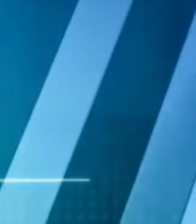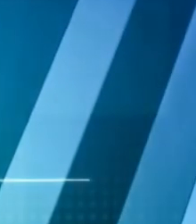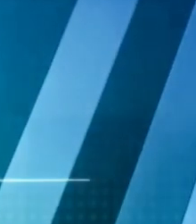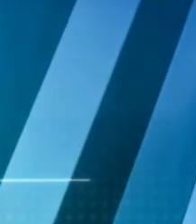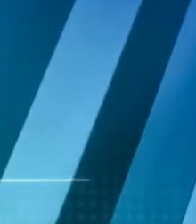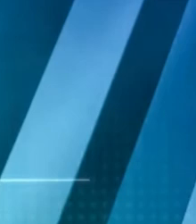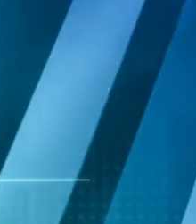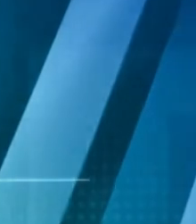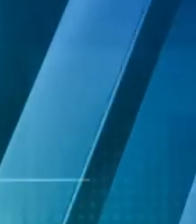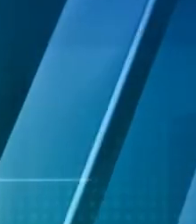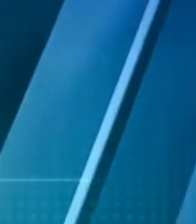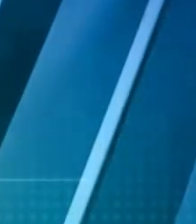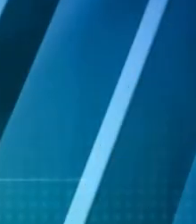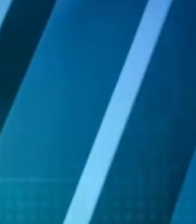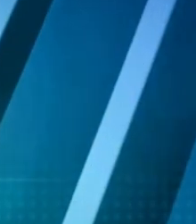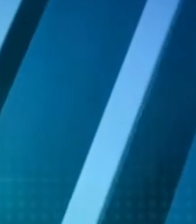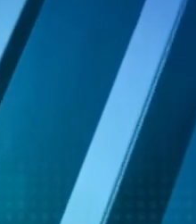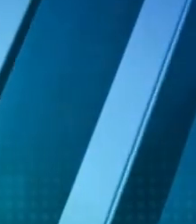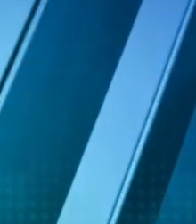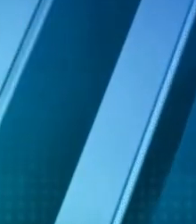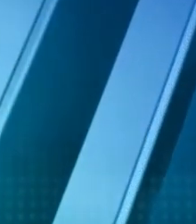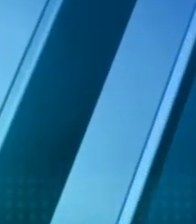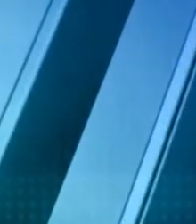МУЗЫКАЛЬНАЯ ЗАСТАВКА